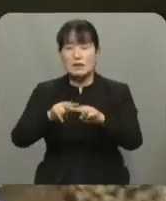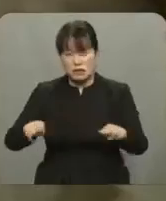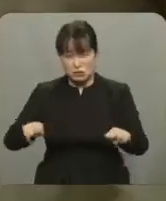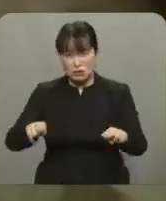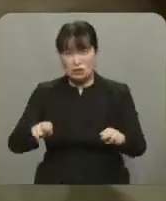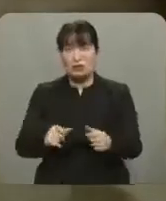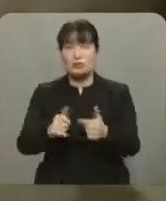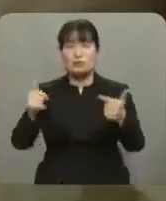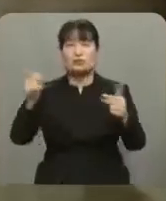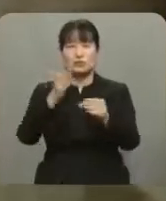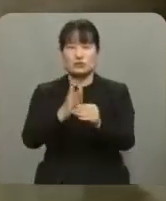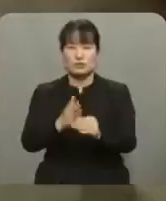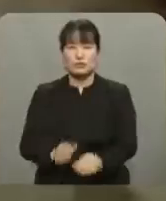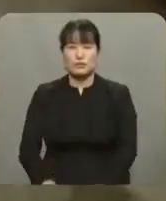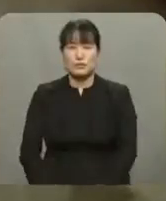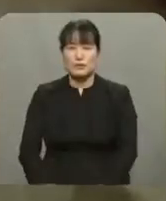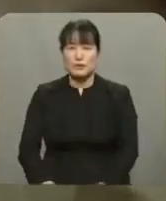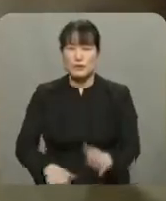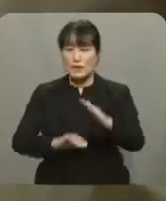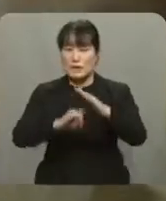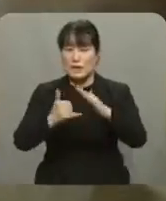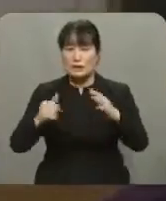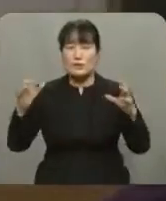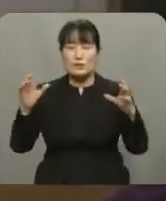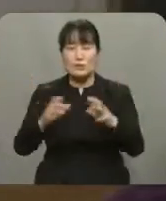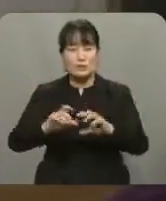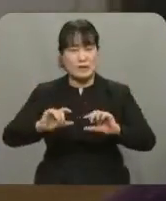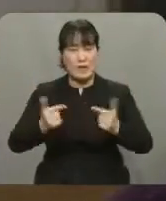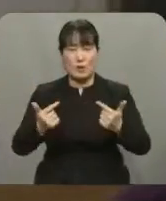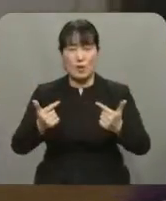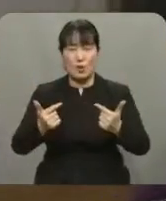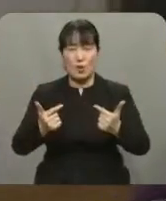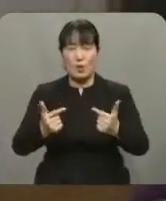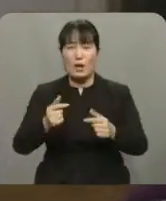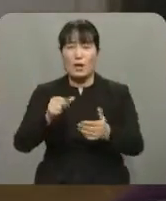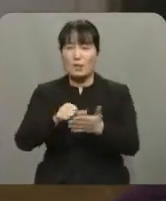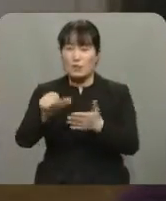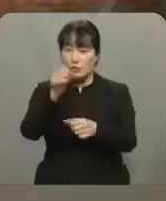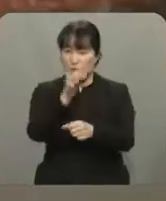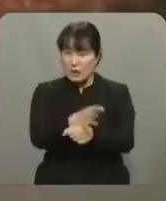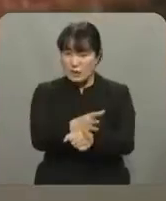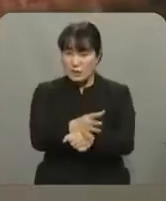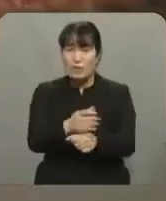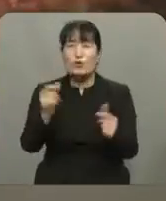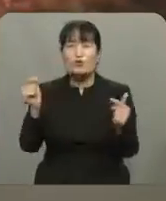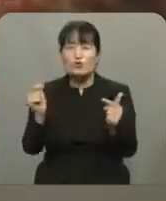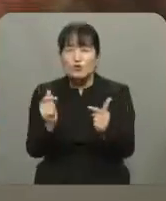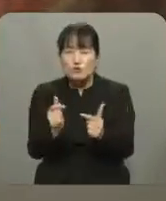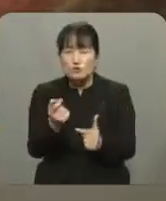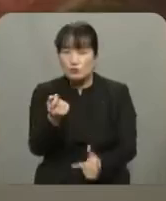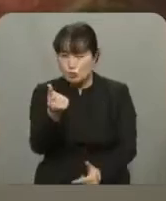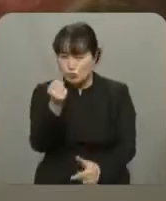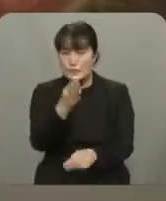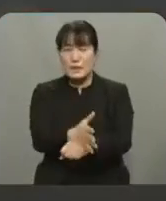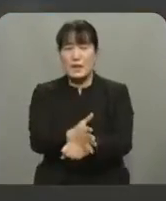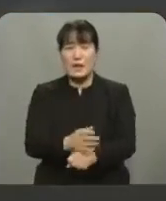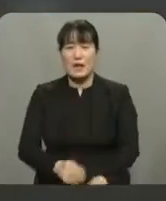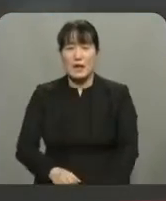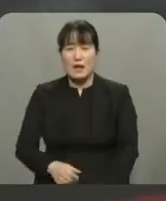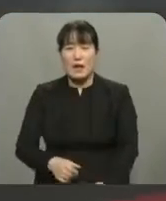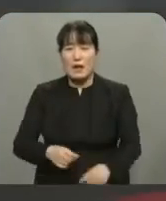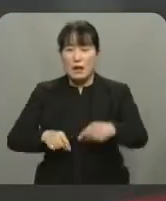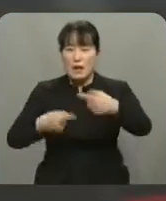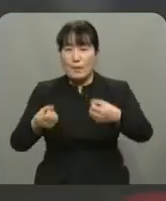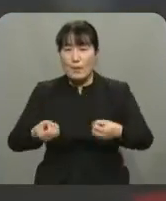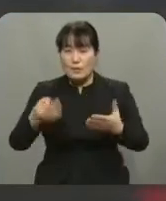있기 때문입니다. 가족 모임을 하지 않는 경우가 늘면서 사는 양도 크게 줄었습니다. 설 대목 경기가 사라지면서